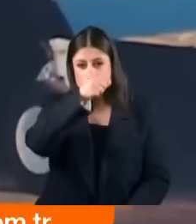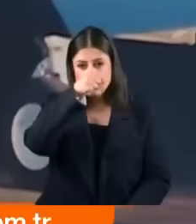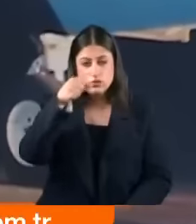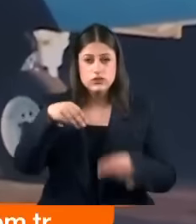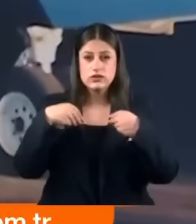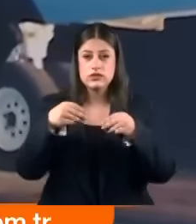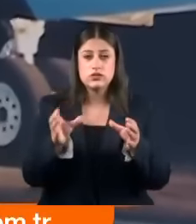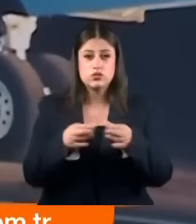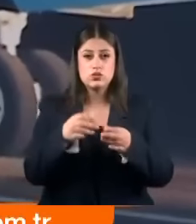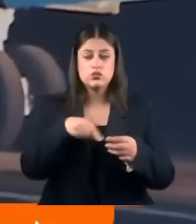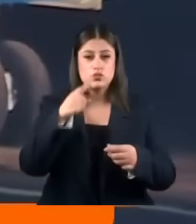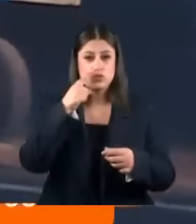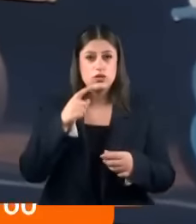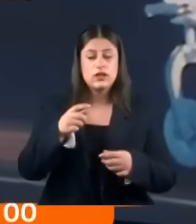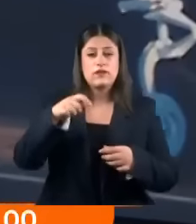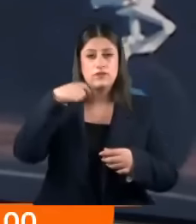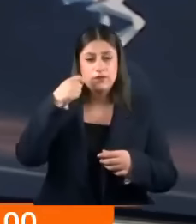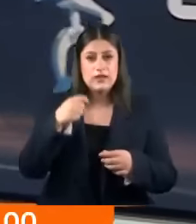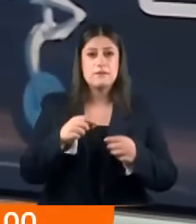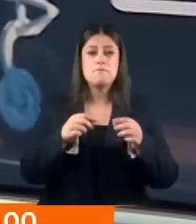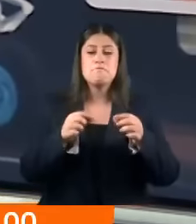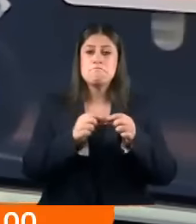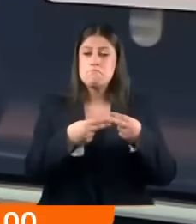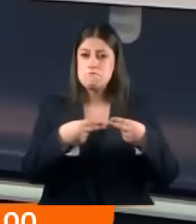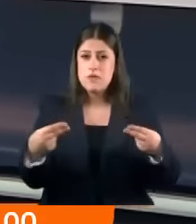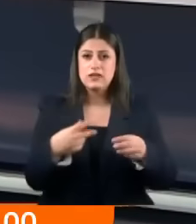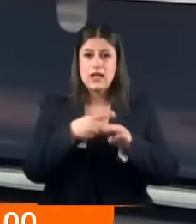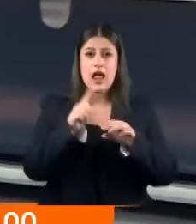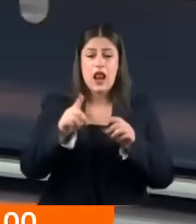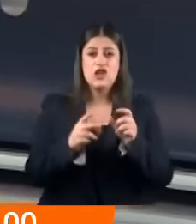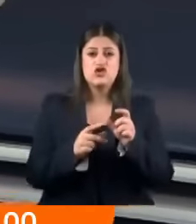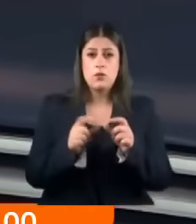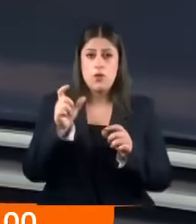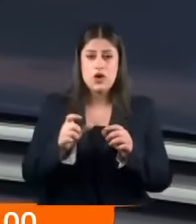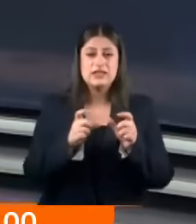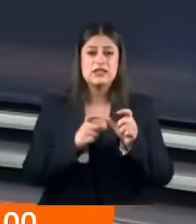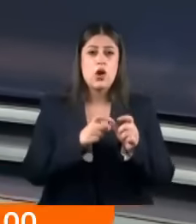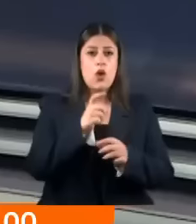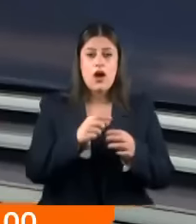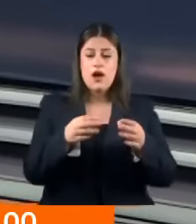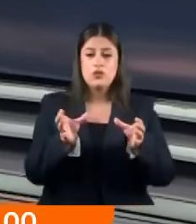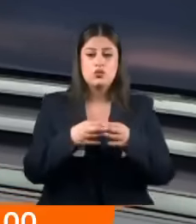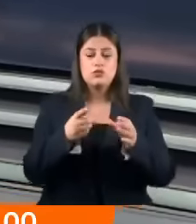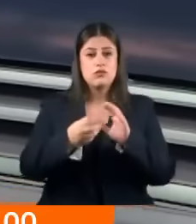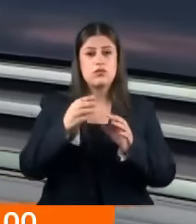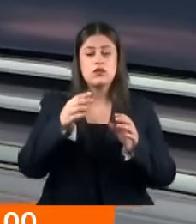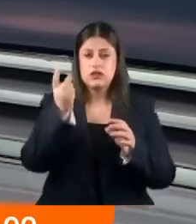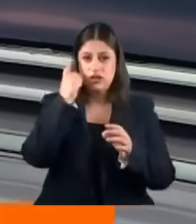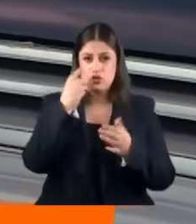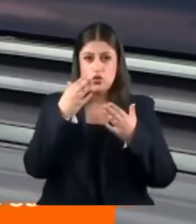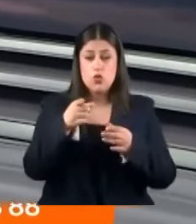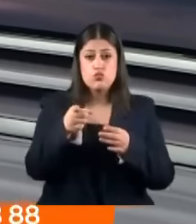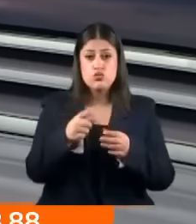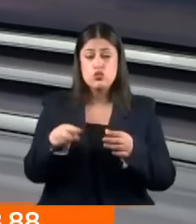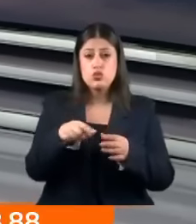Uyuşturucu kartelleriyle ilgili dizi ve belgeselleri sevenler El Chapo ve Sinaloa kartelini yakından tanıyordur. İşte bu sabah o karteli büyük